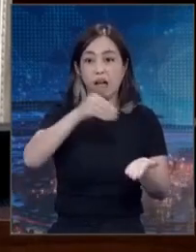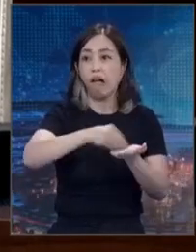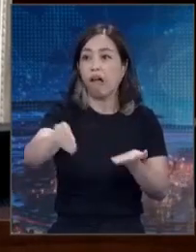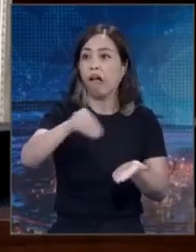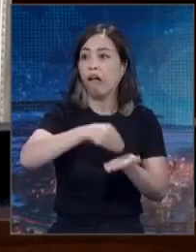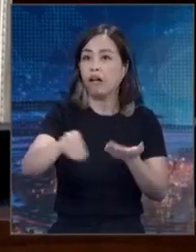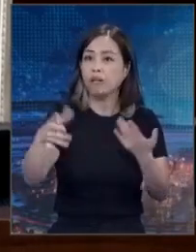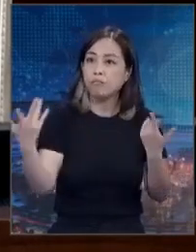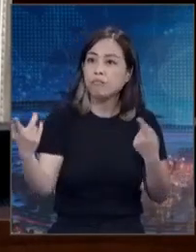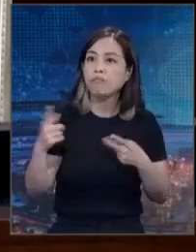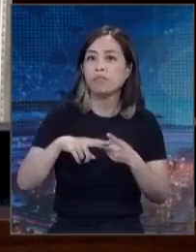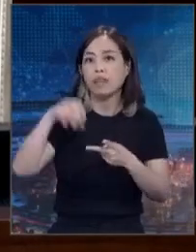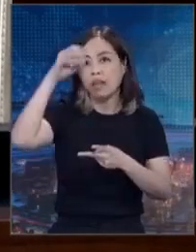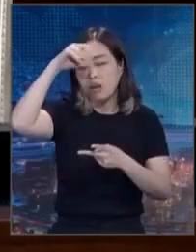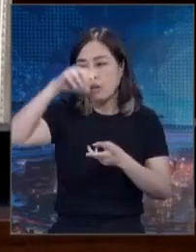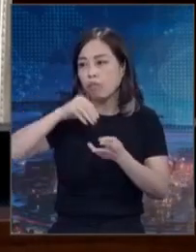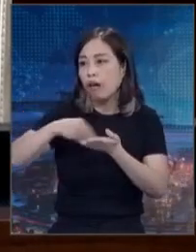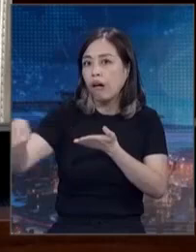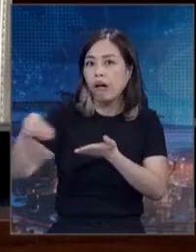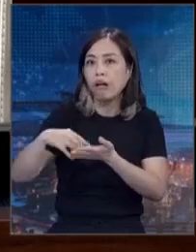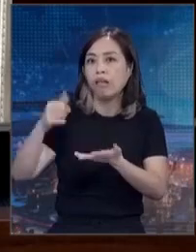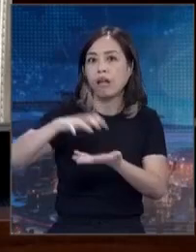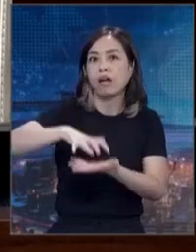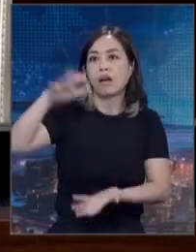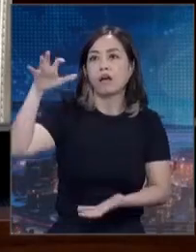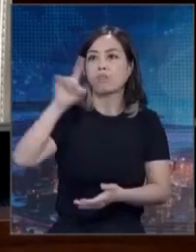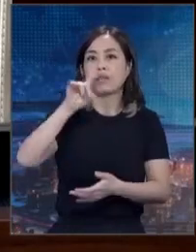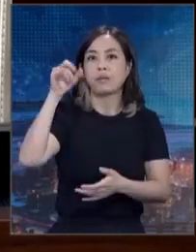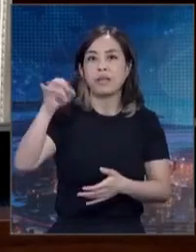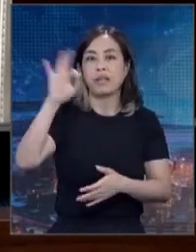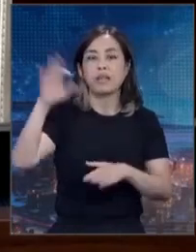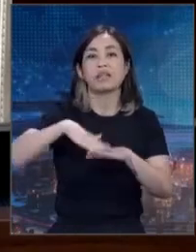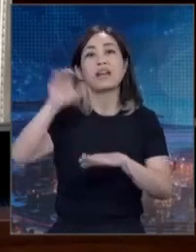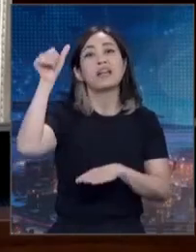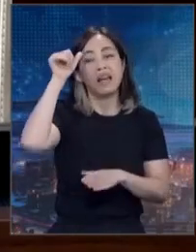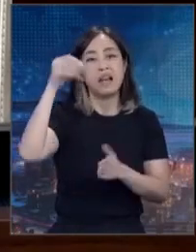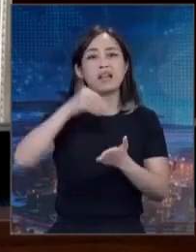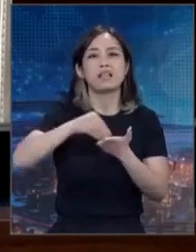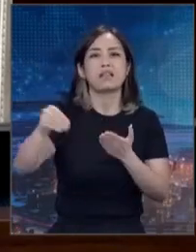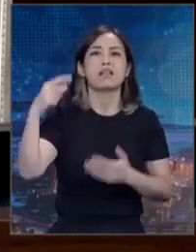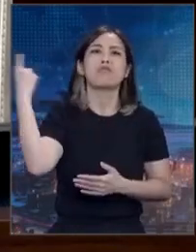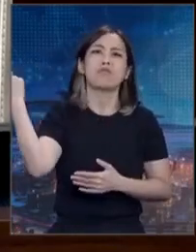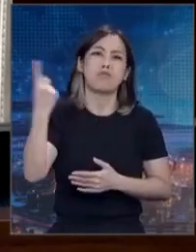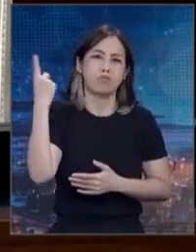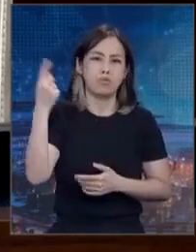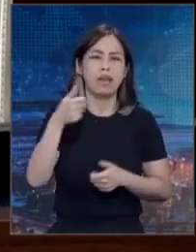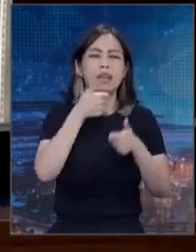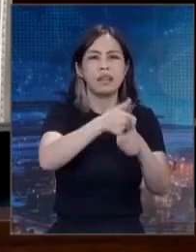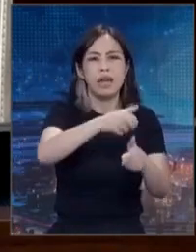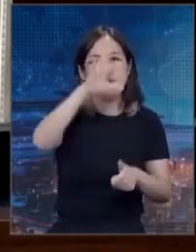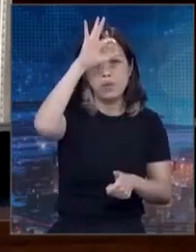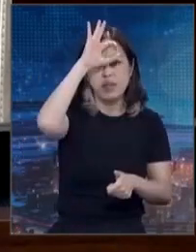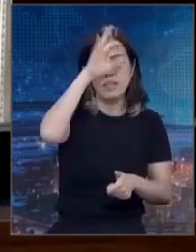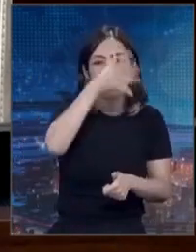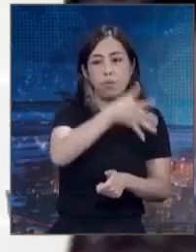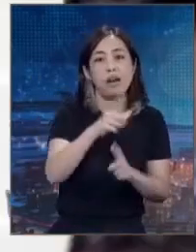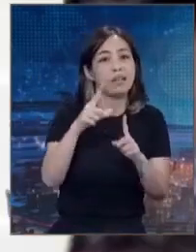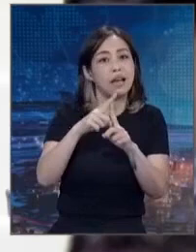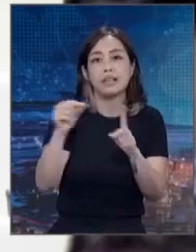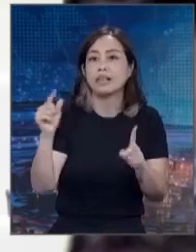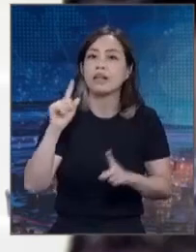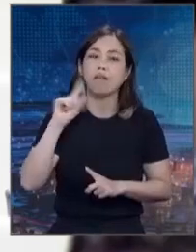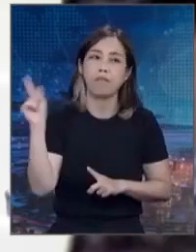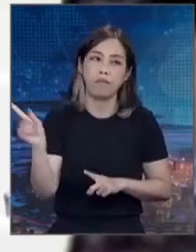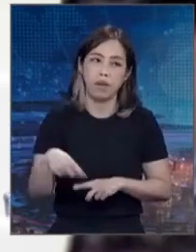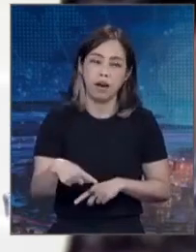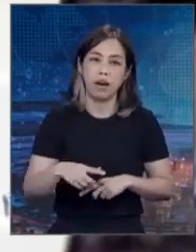dục đào tạo hàng trăm nghìn tỷ đây. Thì đều là chi thường xuyên cả. Đó là tính chất của các khoản chi, chứ không phải là giá trị của các khoản chi.